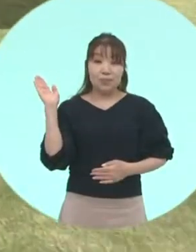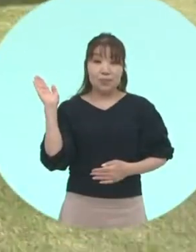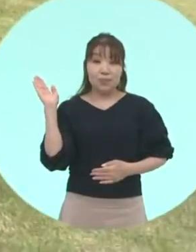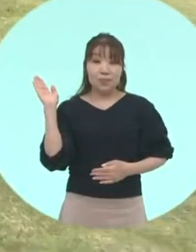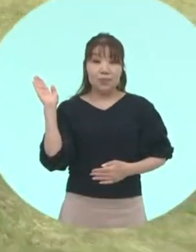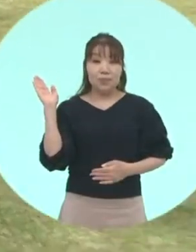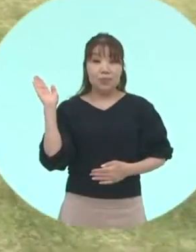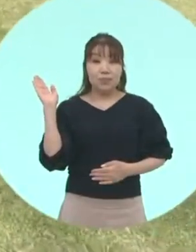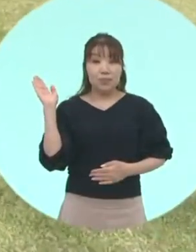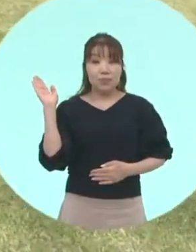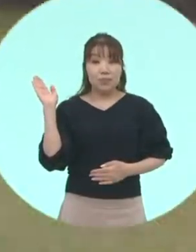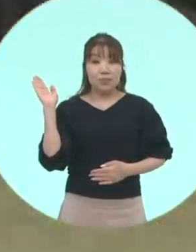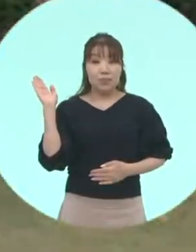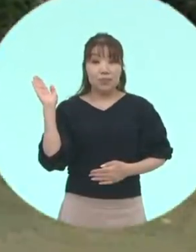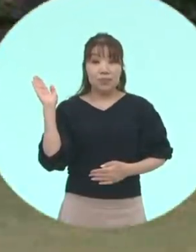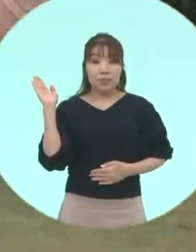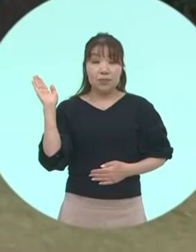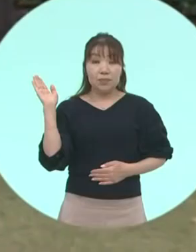よっ、ナイスキック。